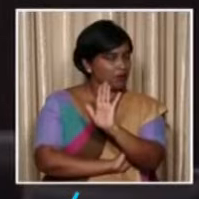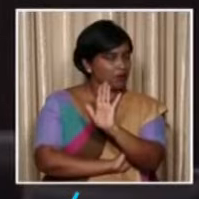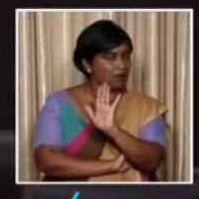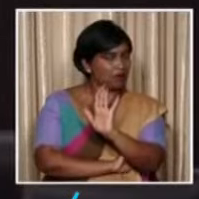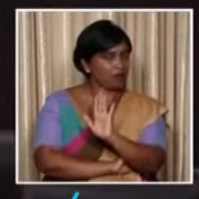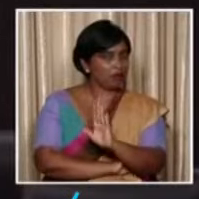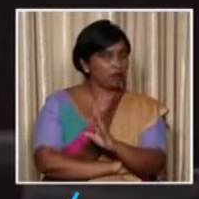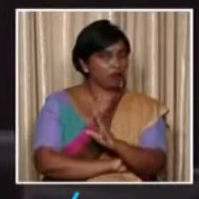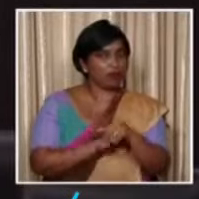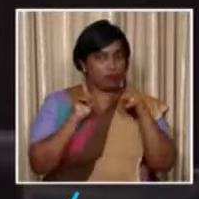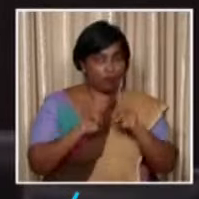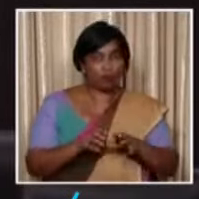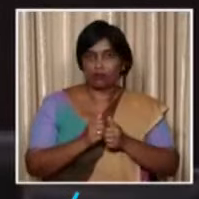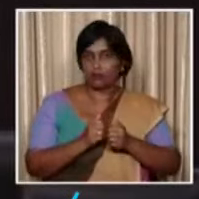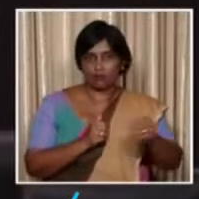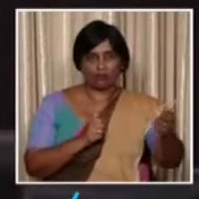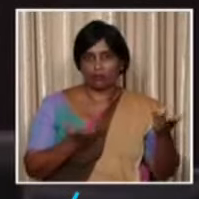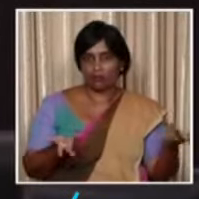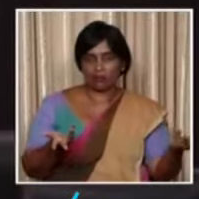මේ යන විදියට